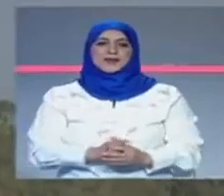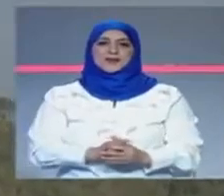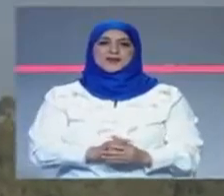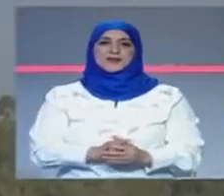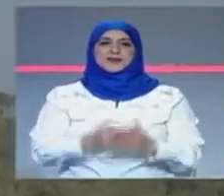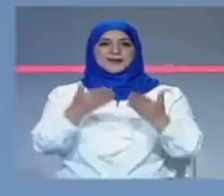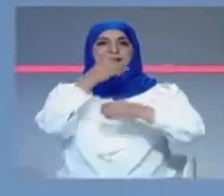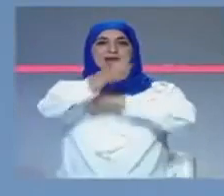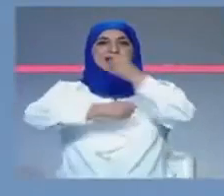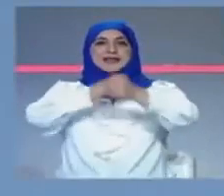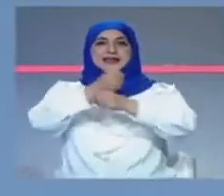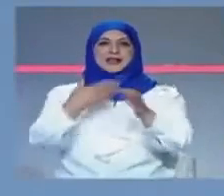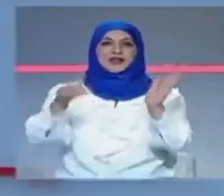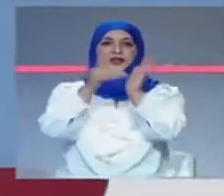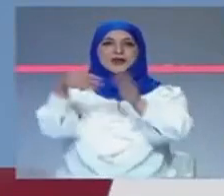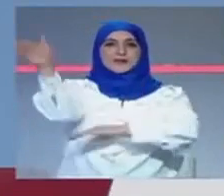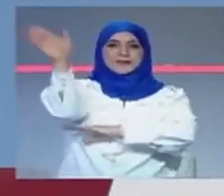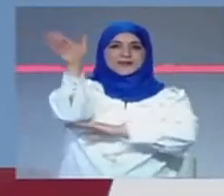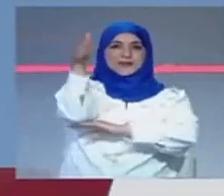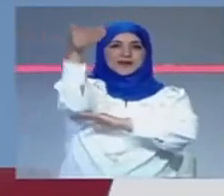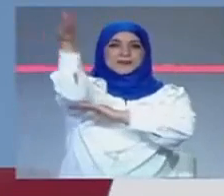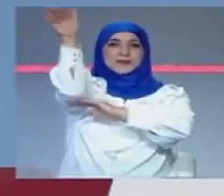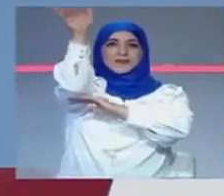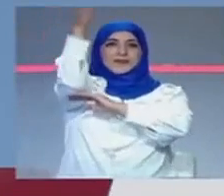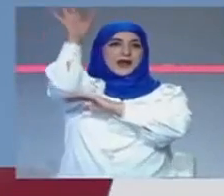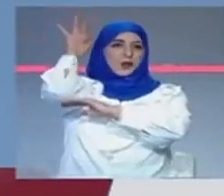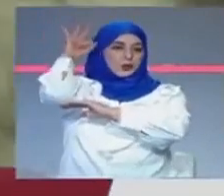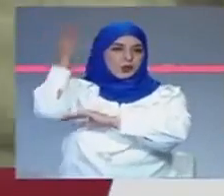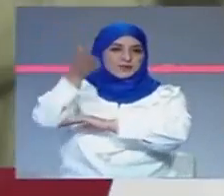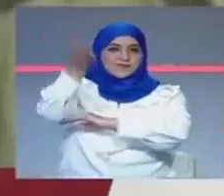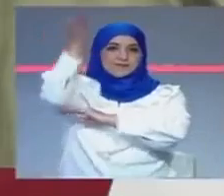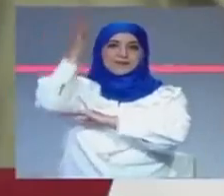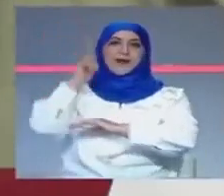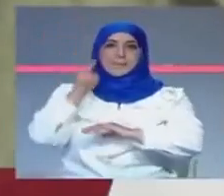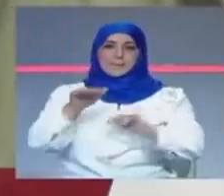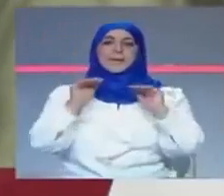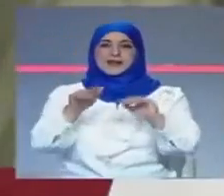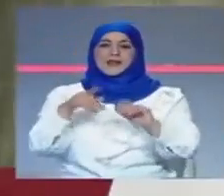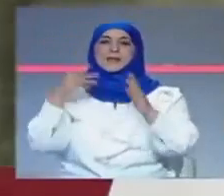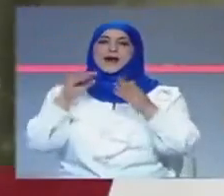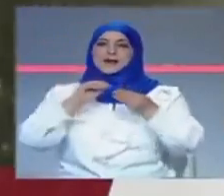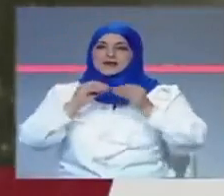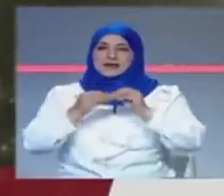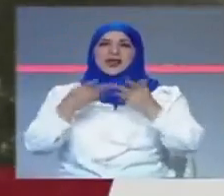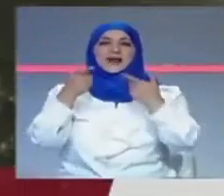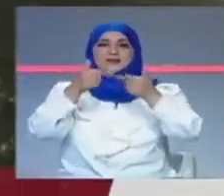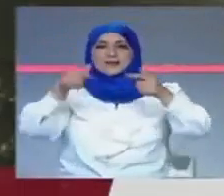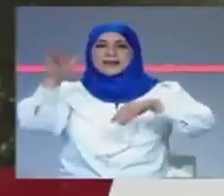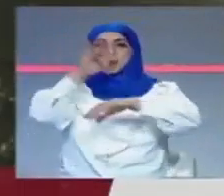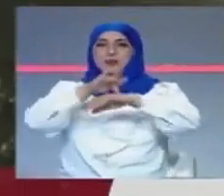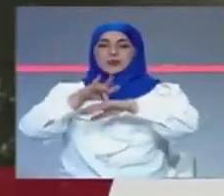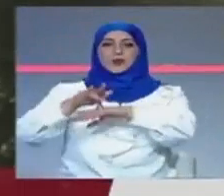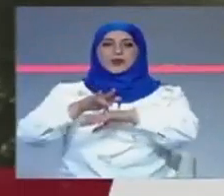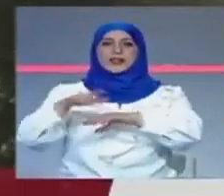هي سنه اخرى يرفرف فيها علم الجمهوريه عاليا رغم بعض المهن والانتكاسات التي مست النظام